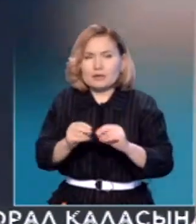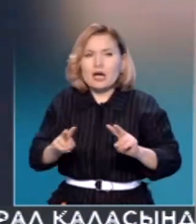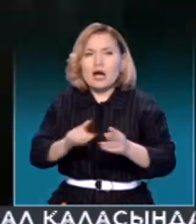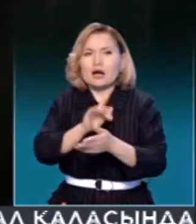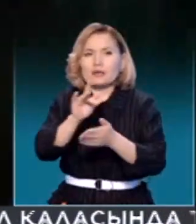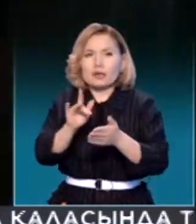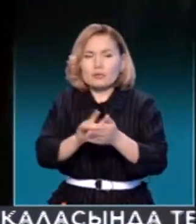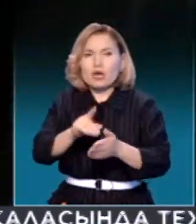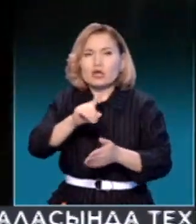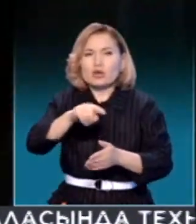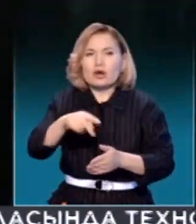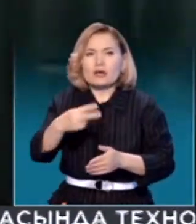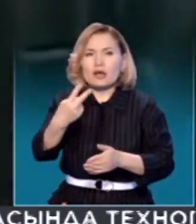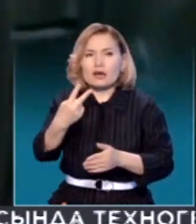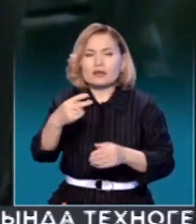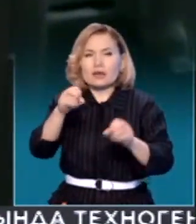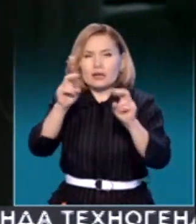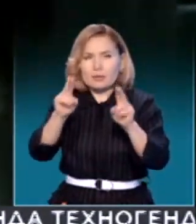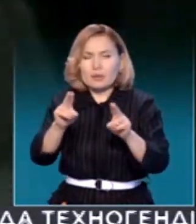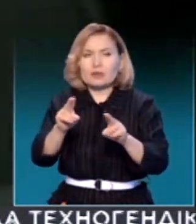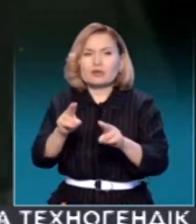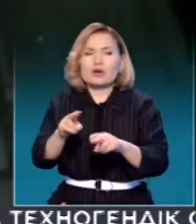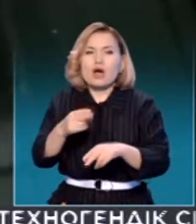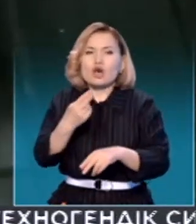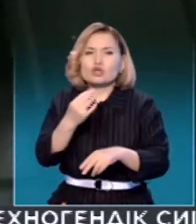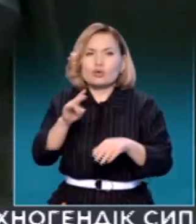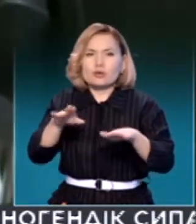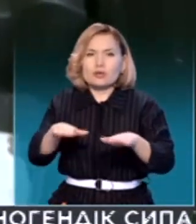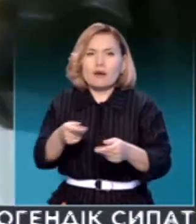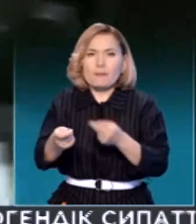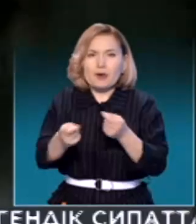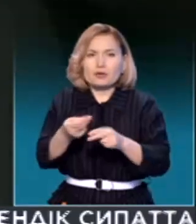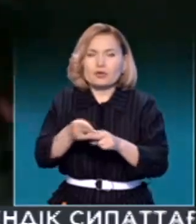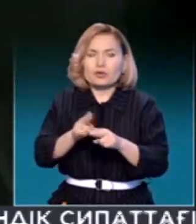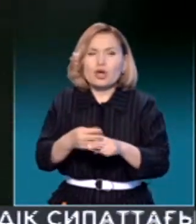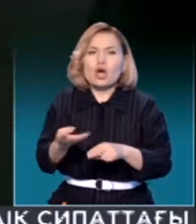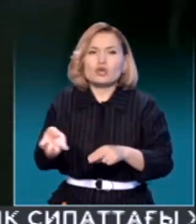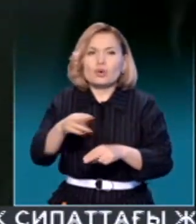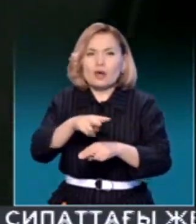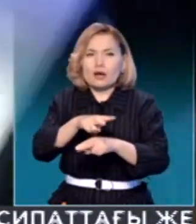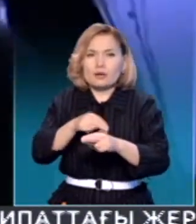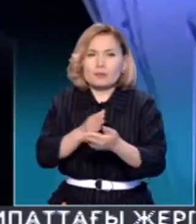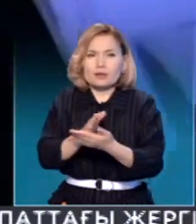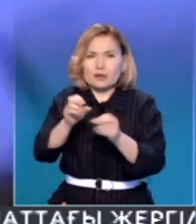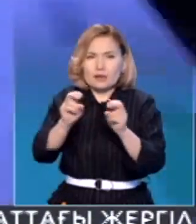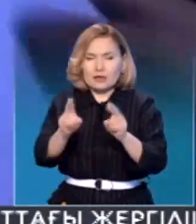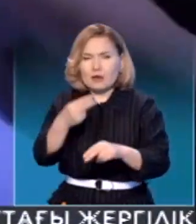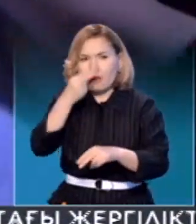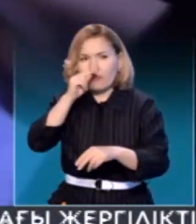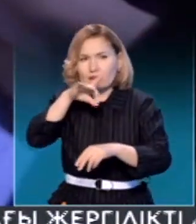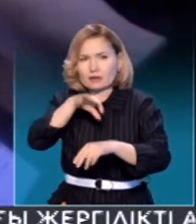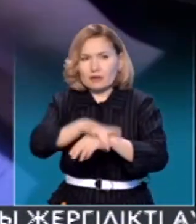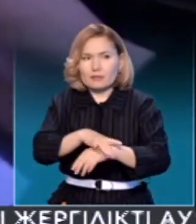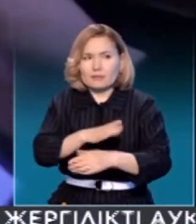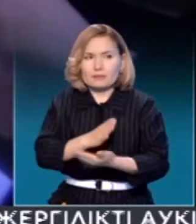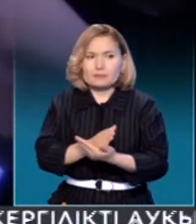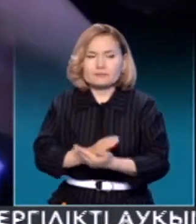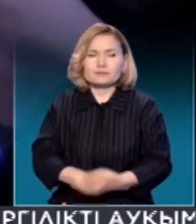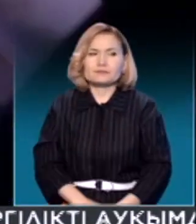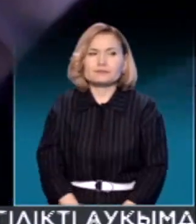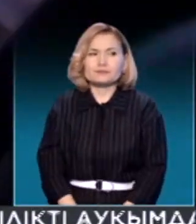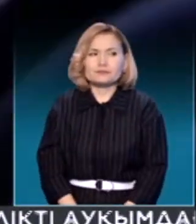қатарында Астана қаласы нөмір 2-ші арнайы халқа қызмет көрсету орталығының басшысымен 4 полиция қызметкері және делдалдар